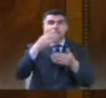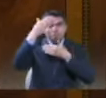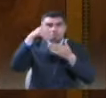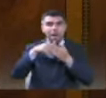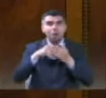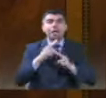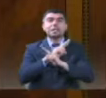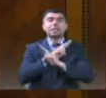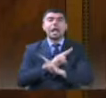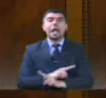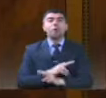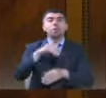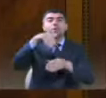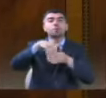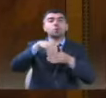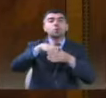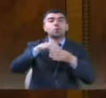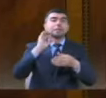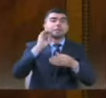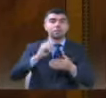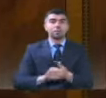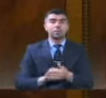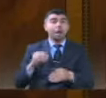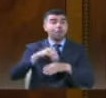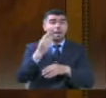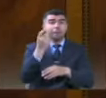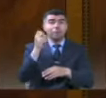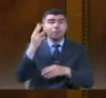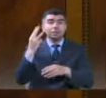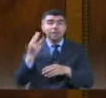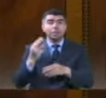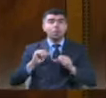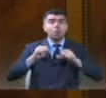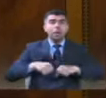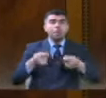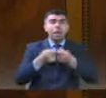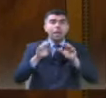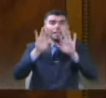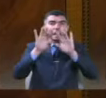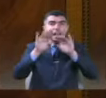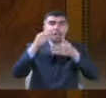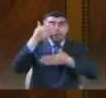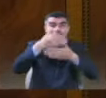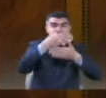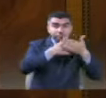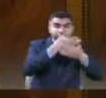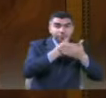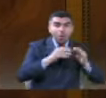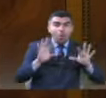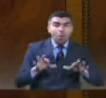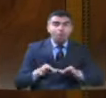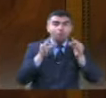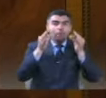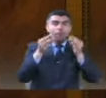يوم 30 يناير 2013 خصص لمناقشة تقرير اللجنة التقنية، وللإعداد